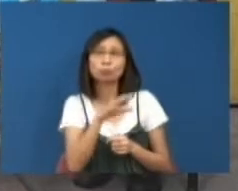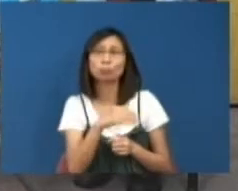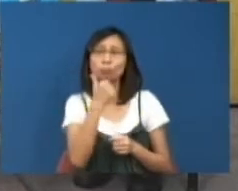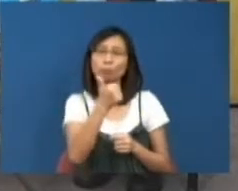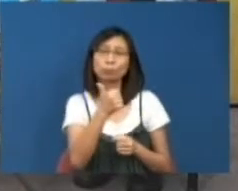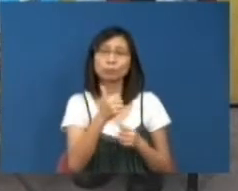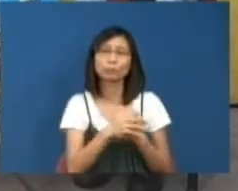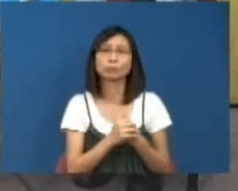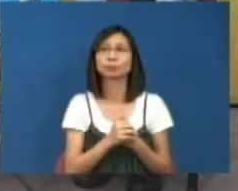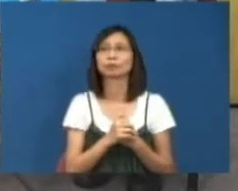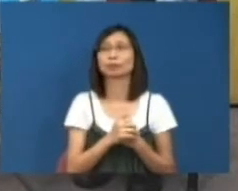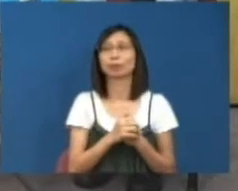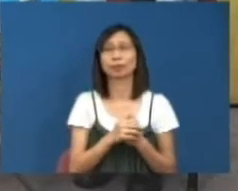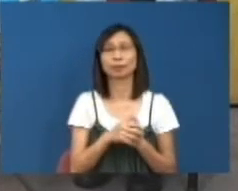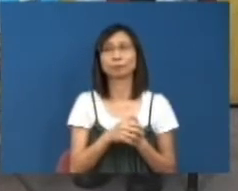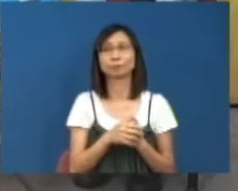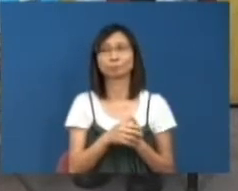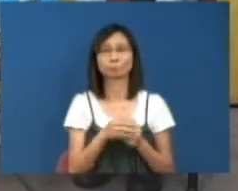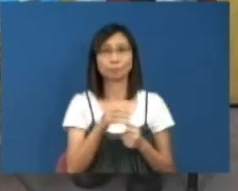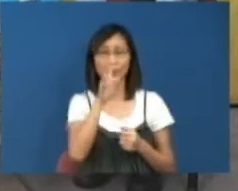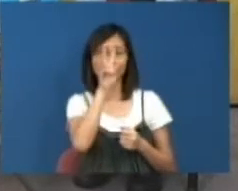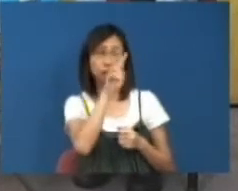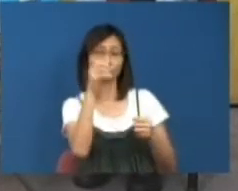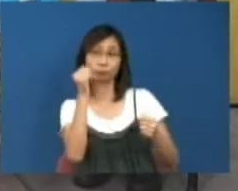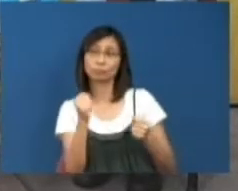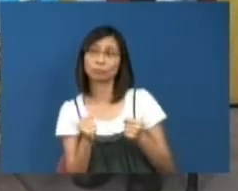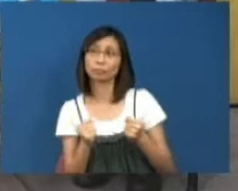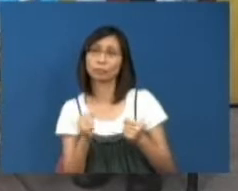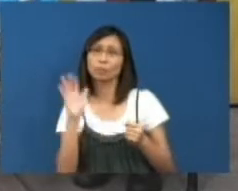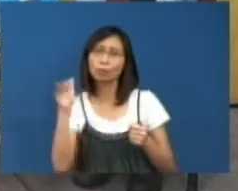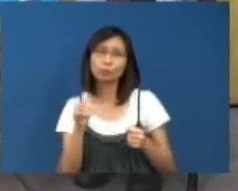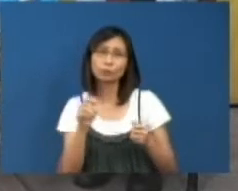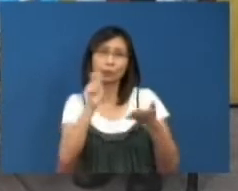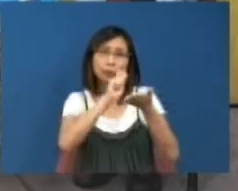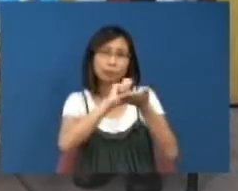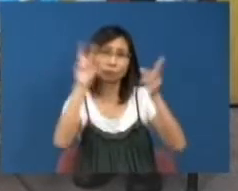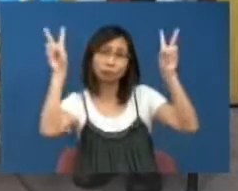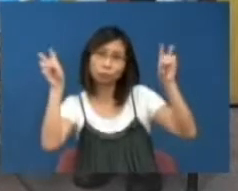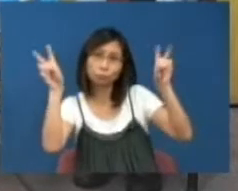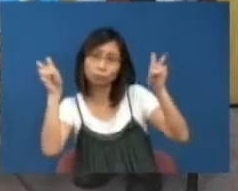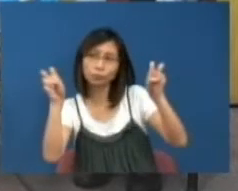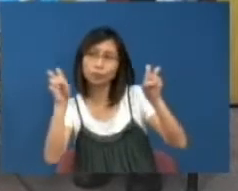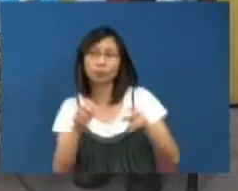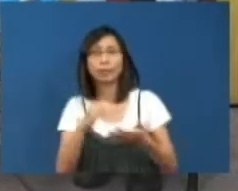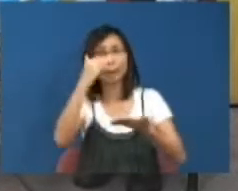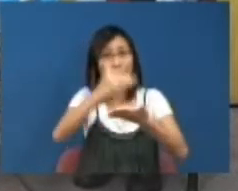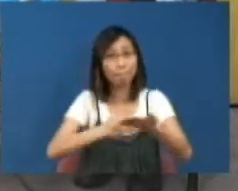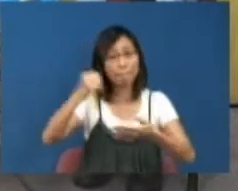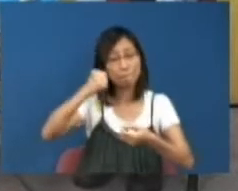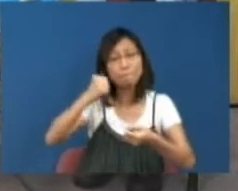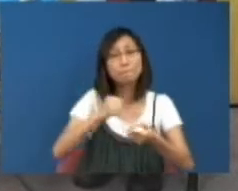咗， 係 咯，喺外面即係俾啲你可以話有啲標語啊，叫人節能啊， 直情